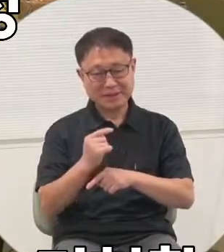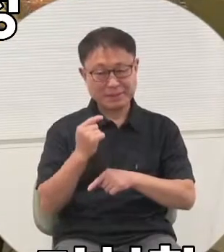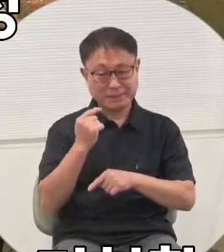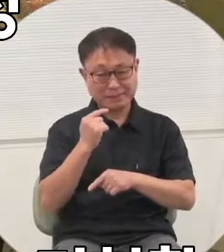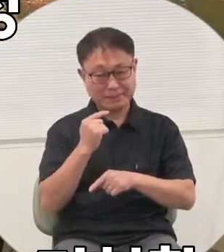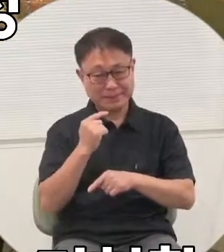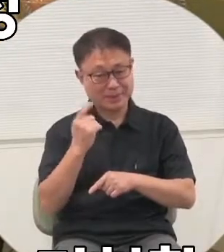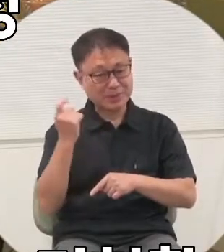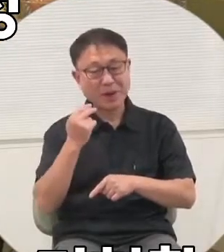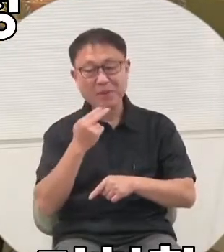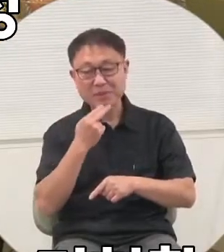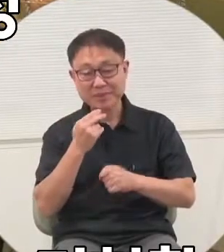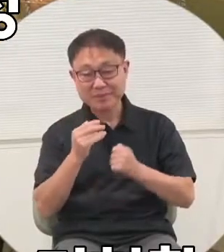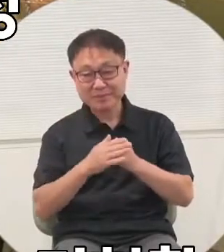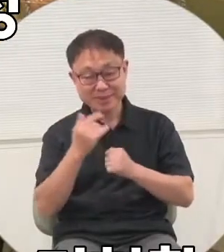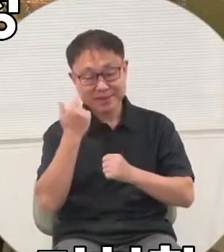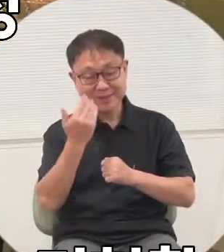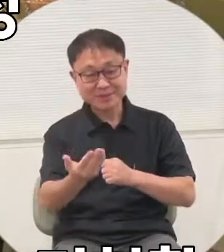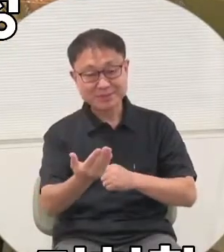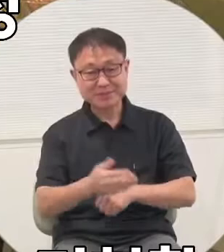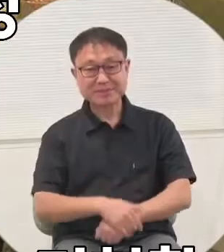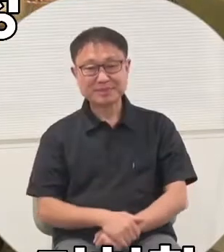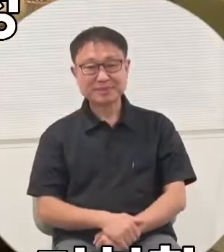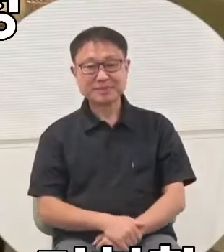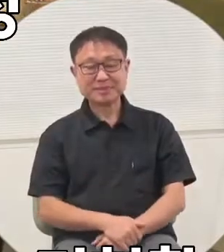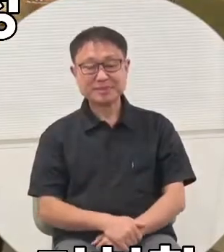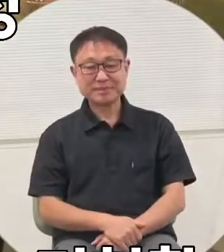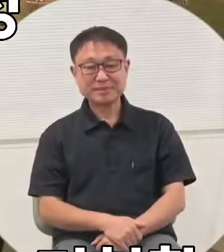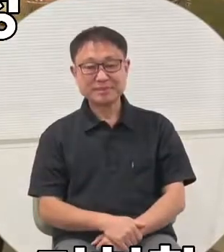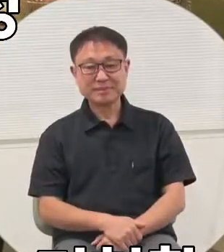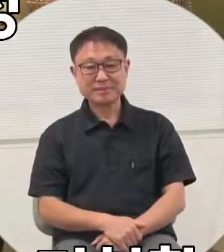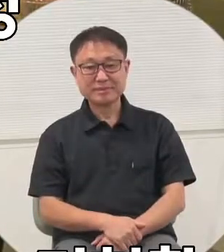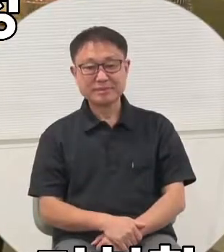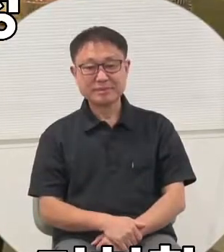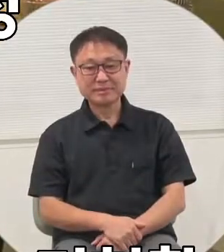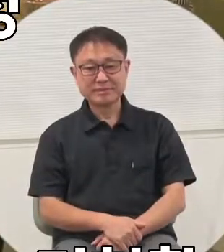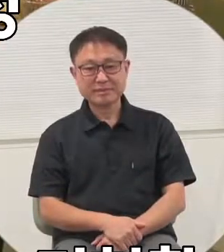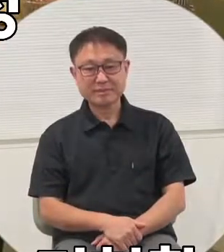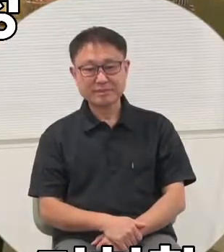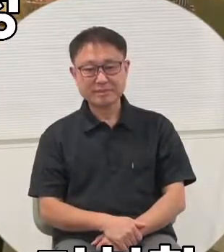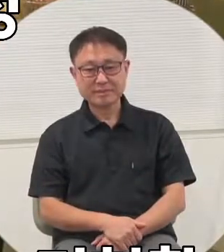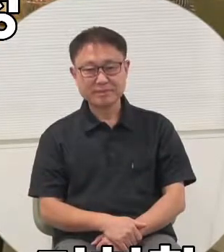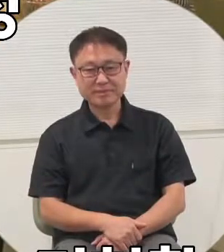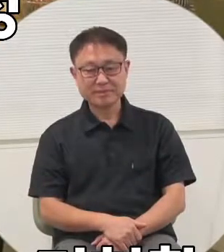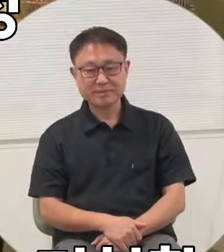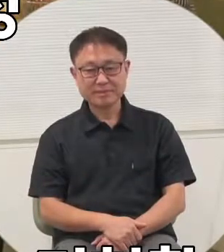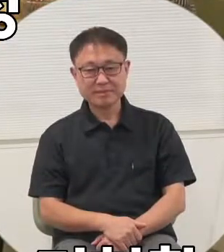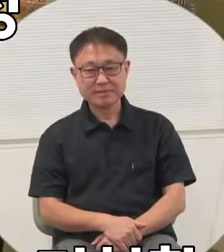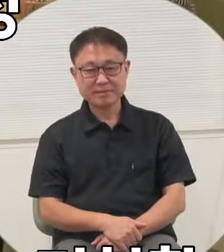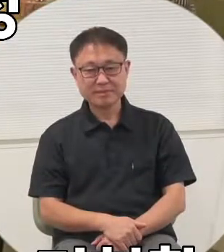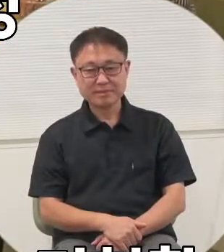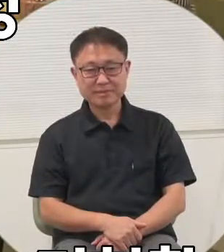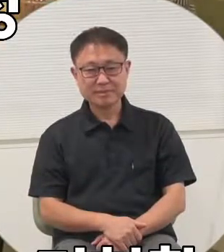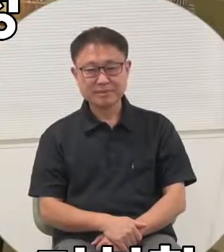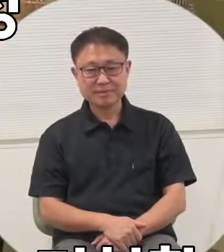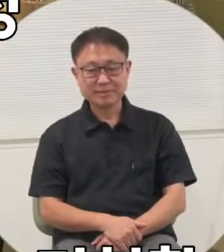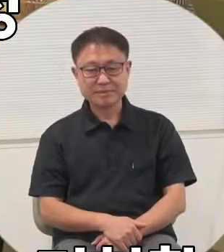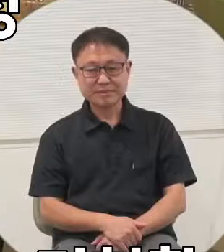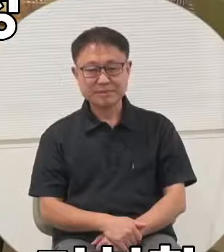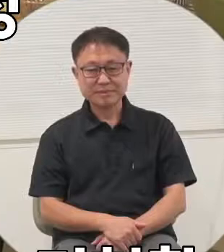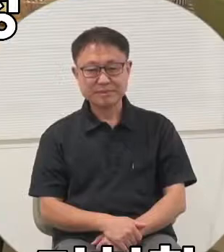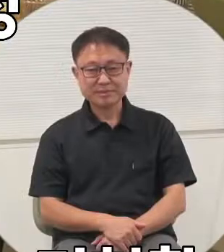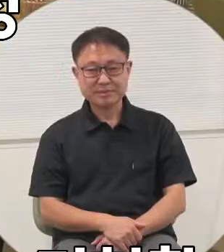그런가요? 네. 그런 것 같기도 하고. 네, 김시영 선생님께서는 또 지역에서